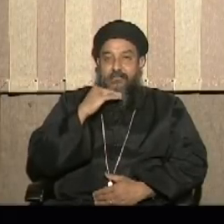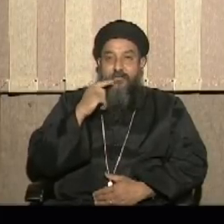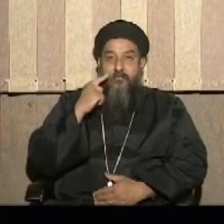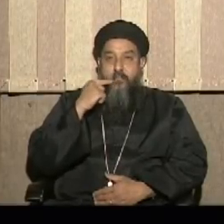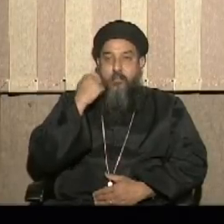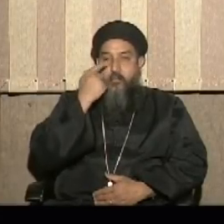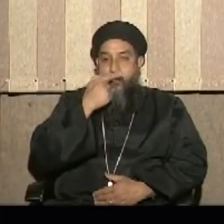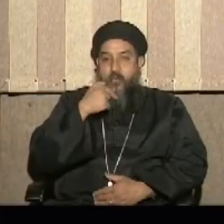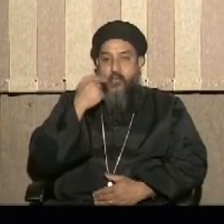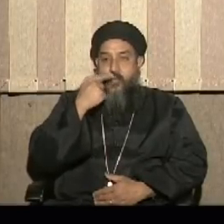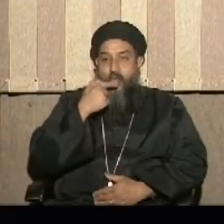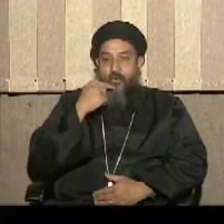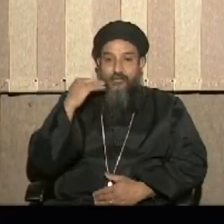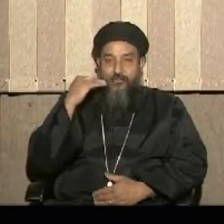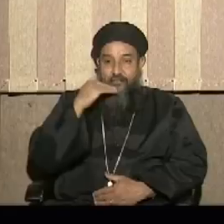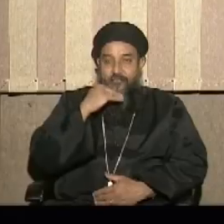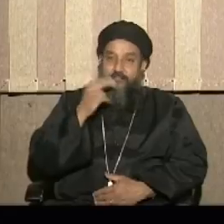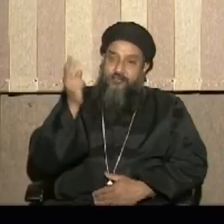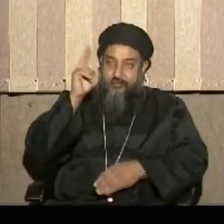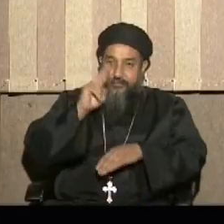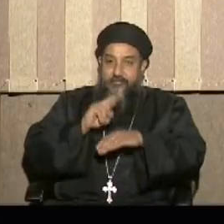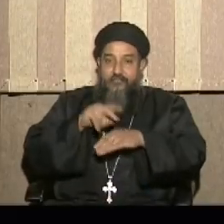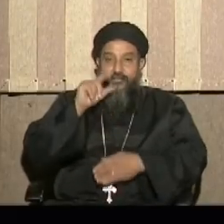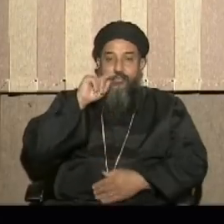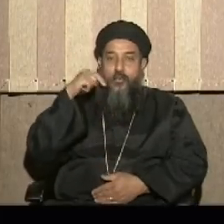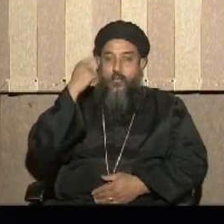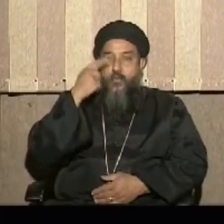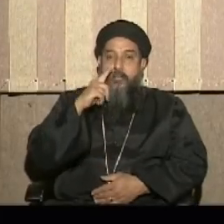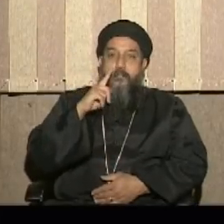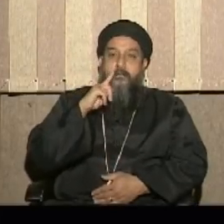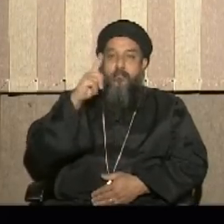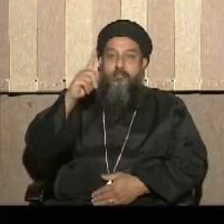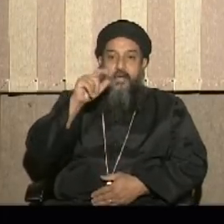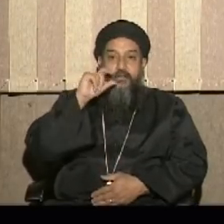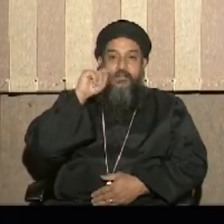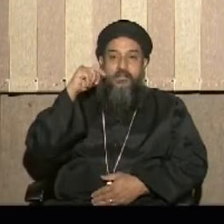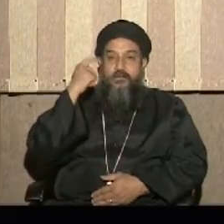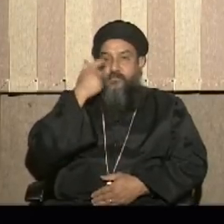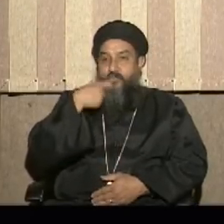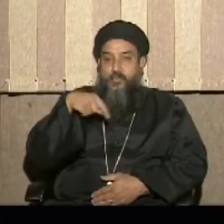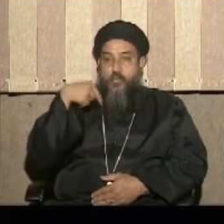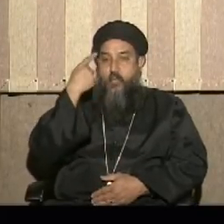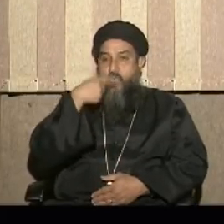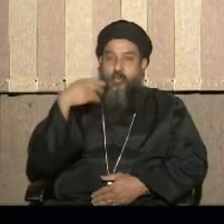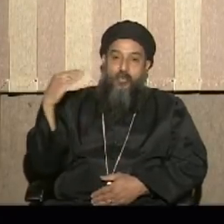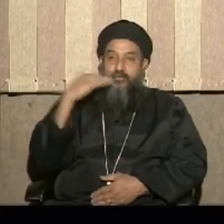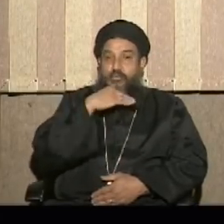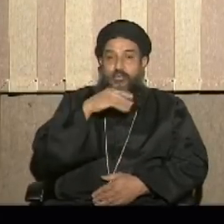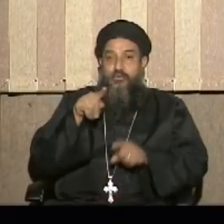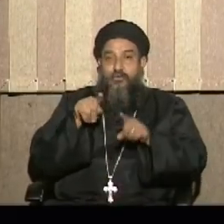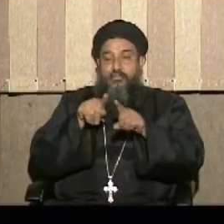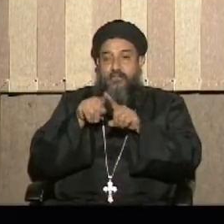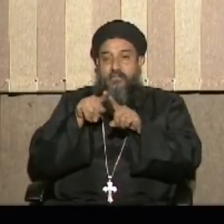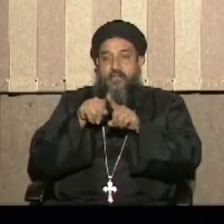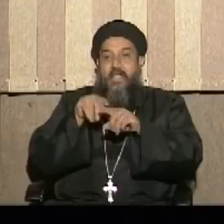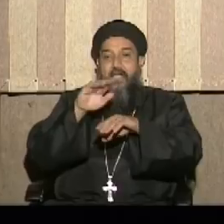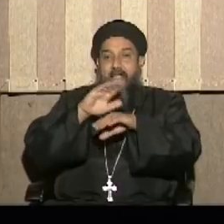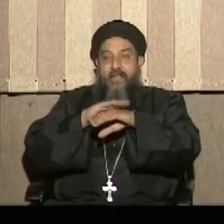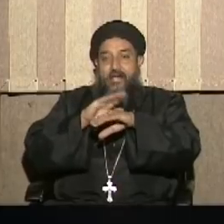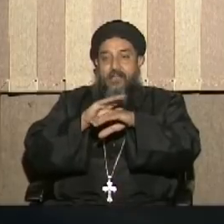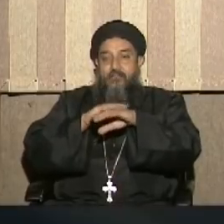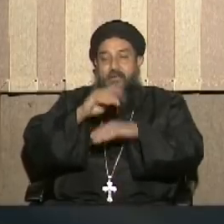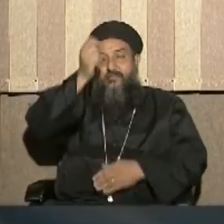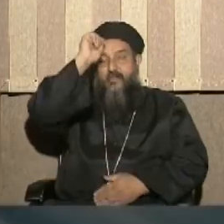أنجيلوس جيرجس إنتاج خدمة ماكسيموس ودوماديوس سيدني